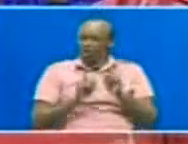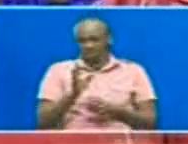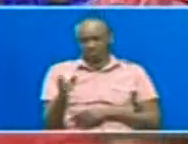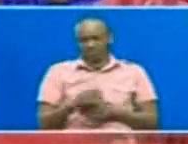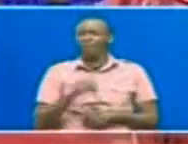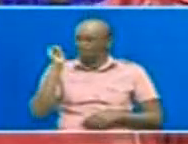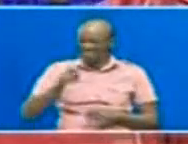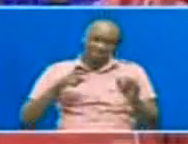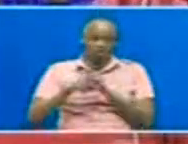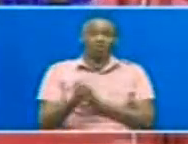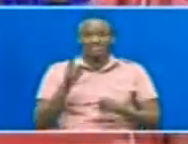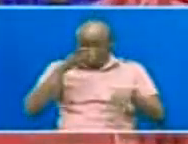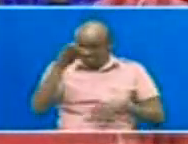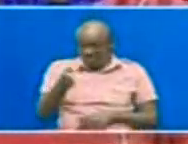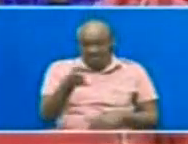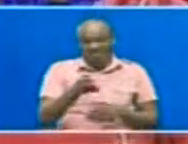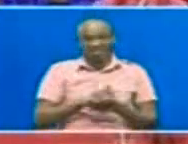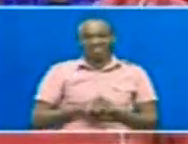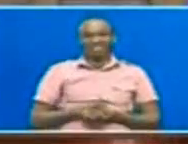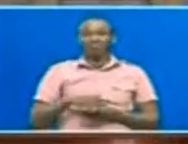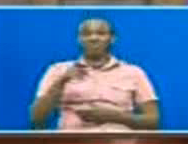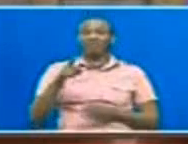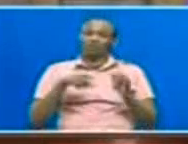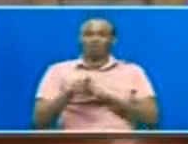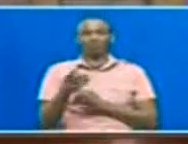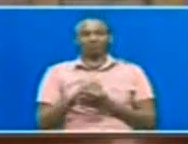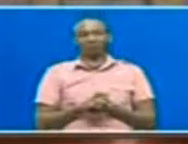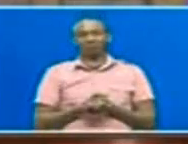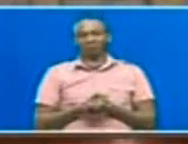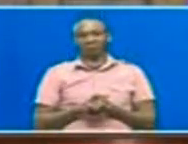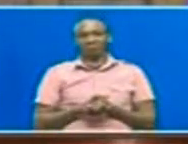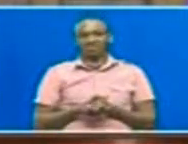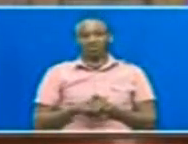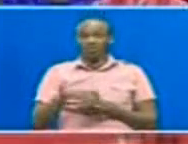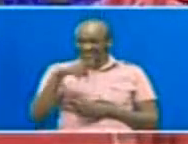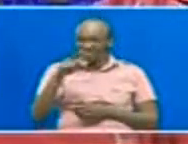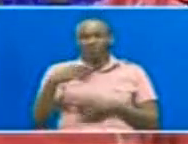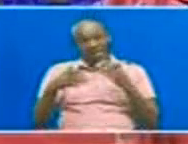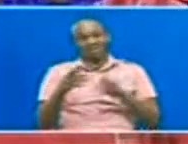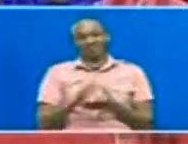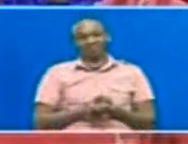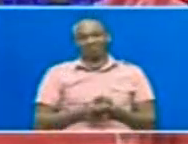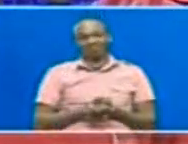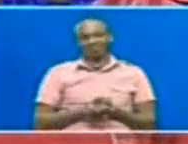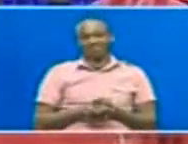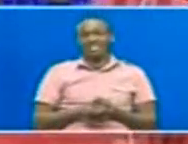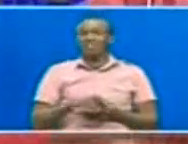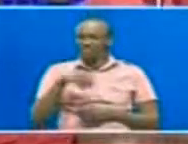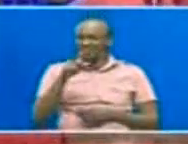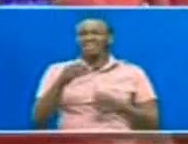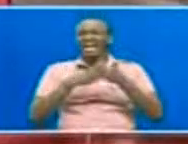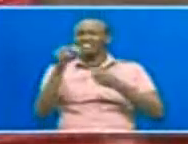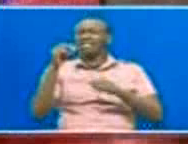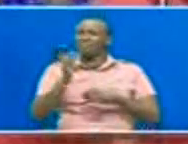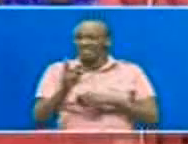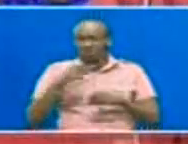Mpaka afungo. Ukienda kiwanjani, you must score a goal. Yes. Mnacheza mpira bila kufunga bao. Sasa nyinyi ni watu gani? 90 minutes and you